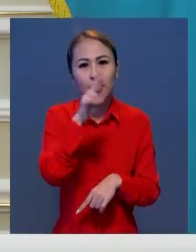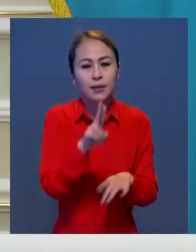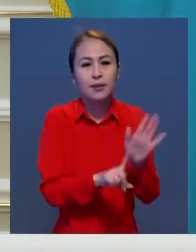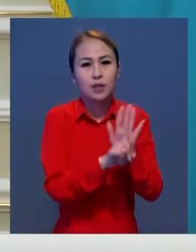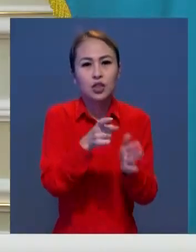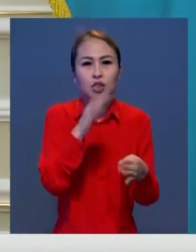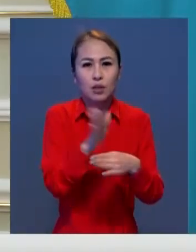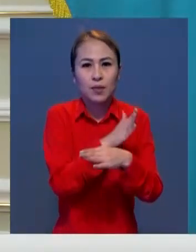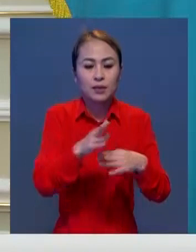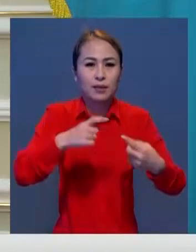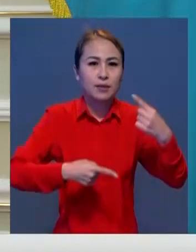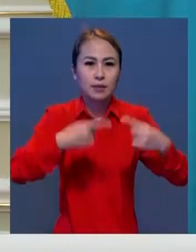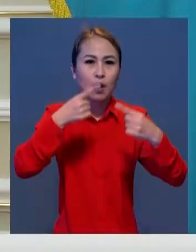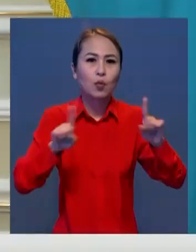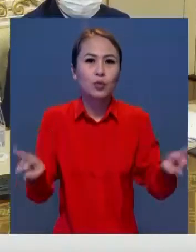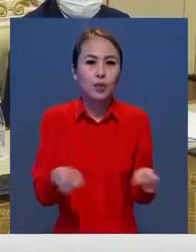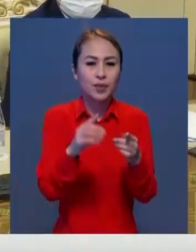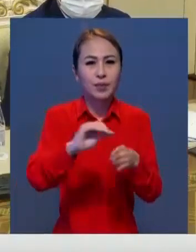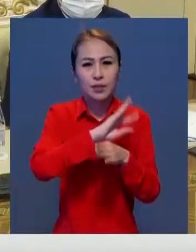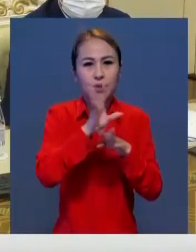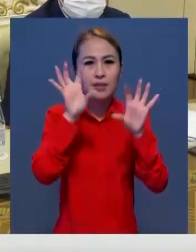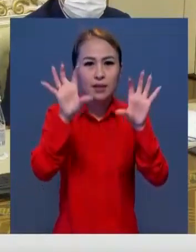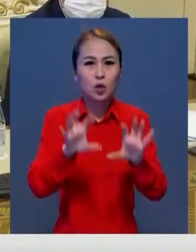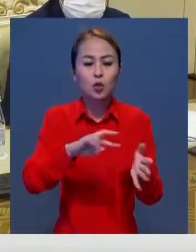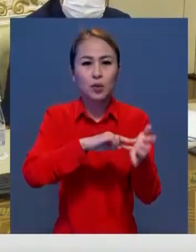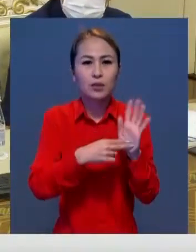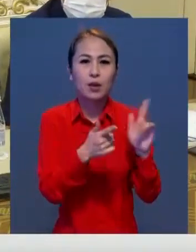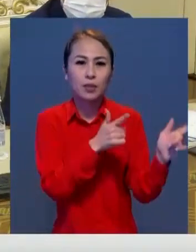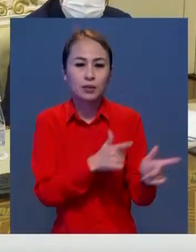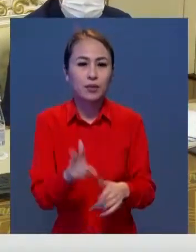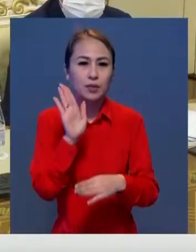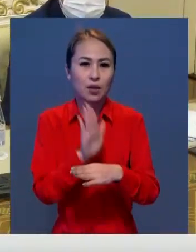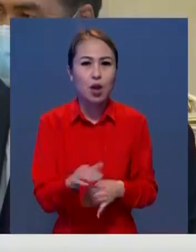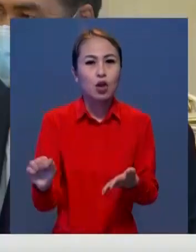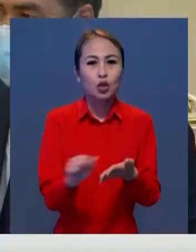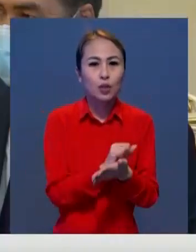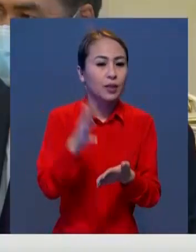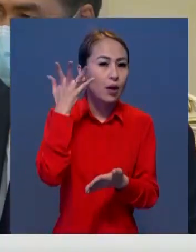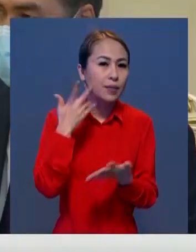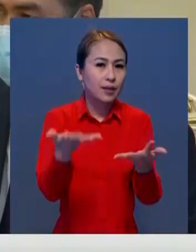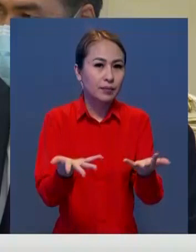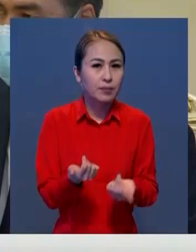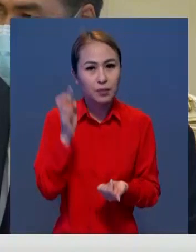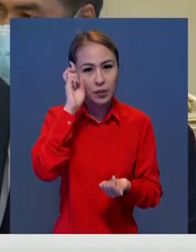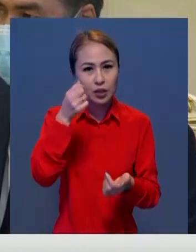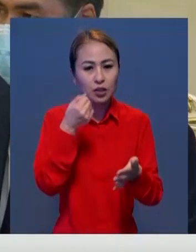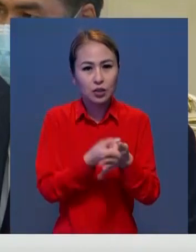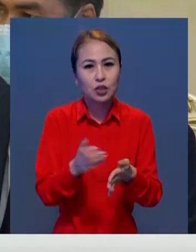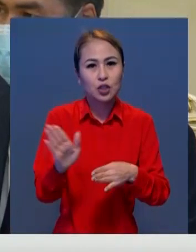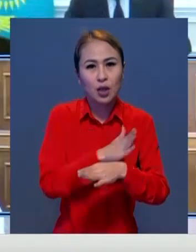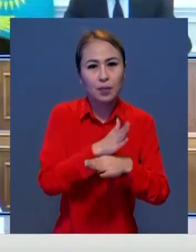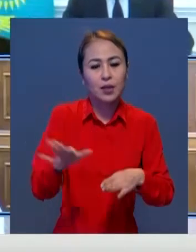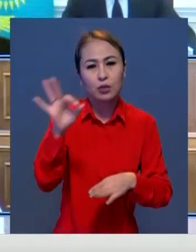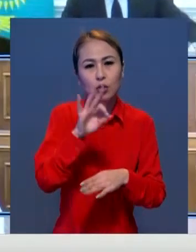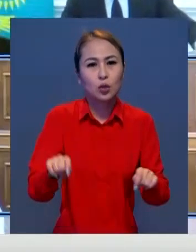1 қаңтарына дейін жеке бәсекелестіктің дамуын қамтамасыз ететін заң жобасын қабылдауды тапсырды. Құжат қабылданғанға дейін мемлекеттік және